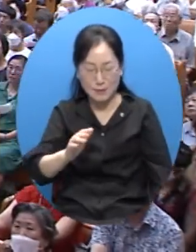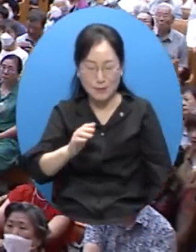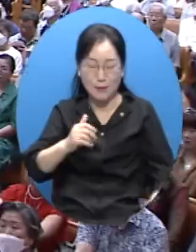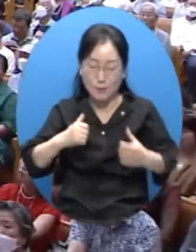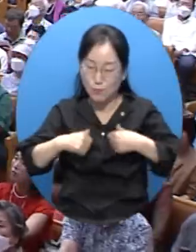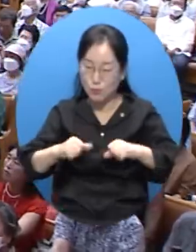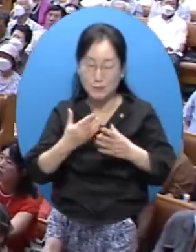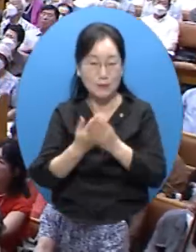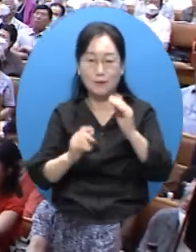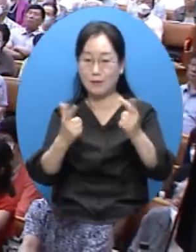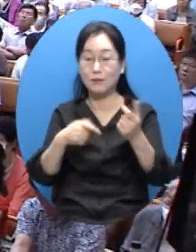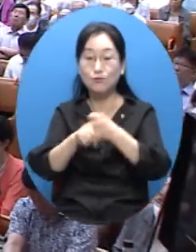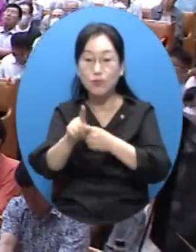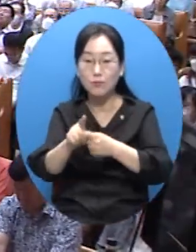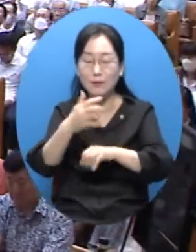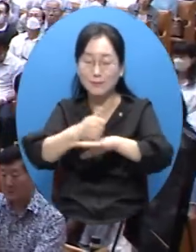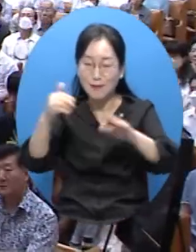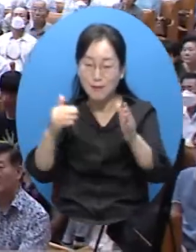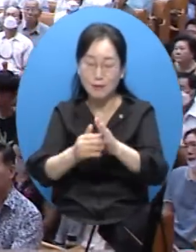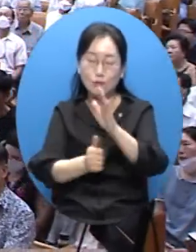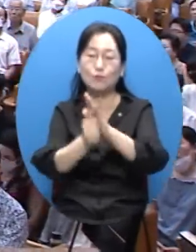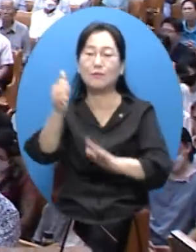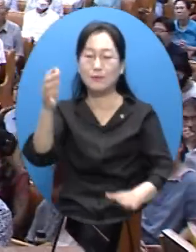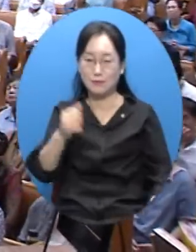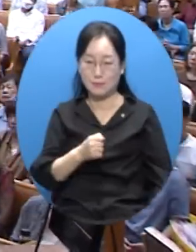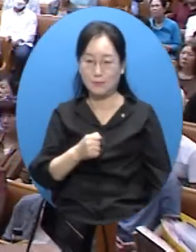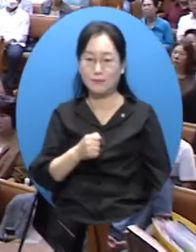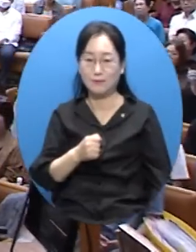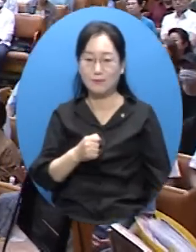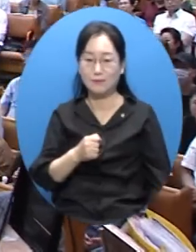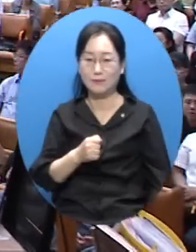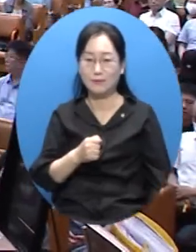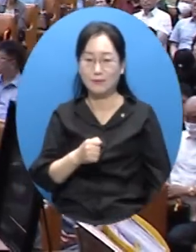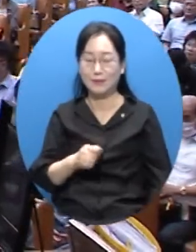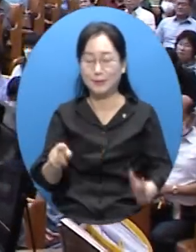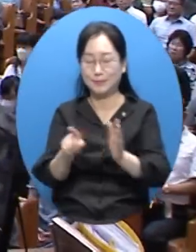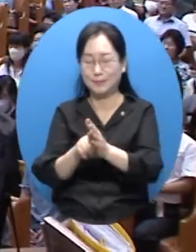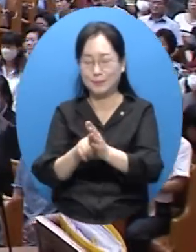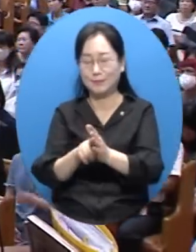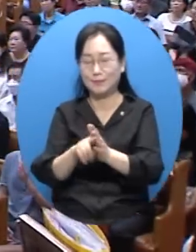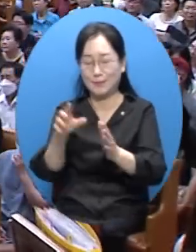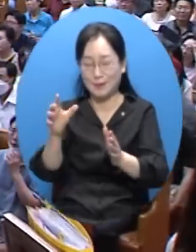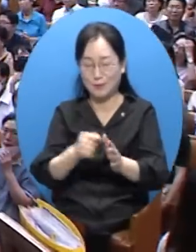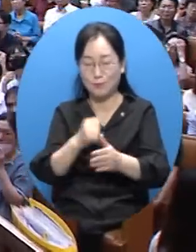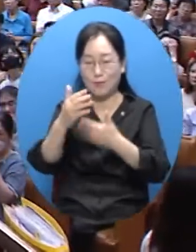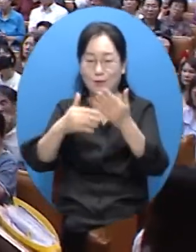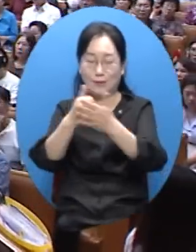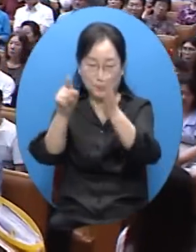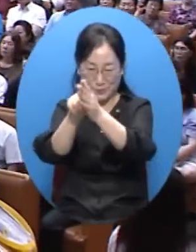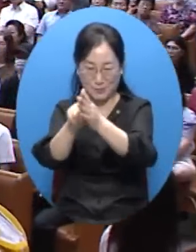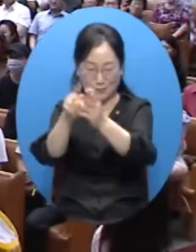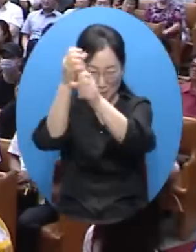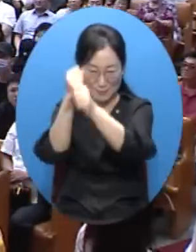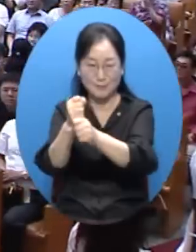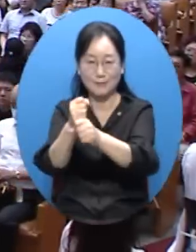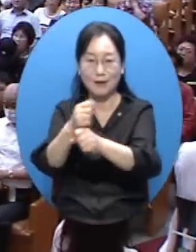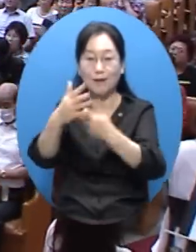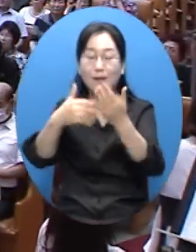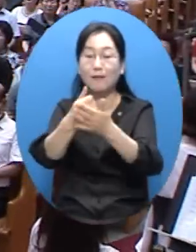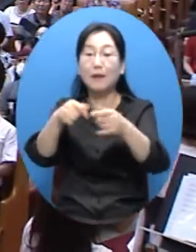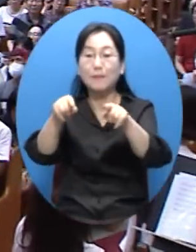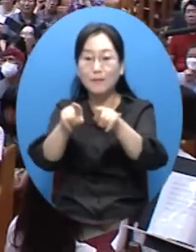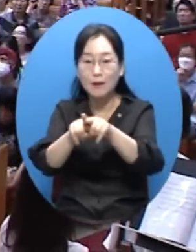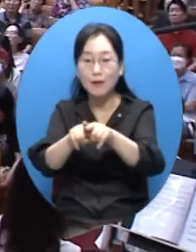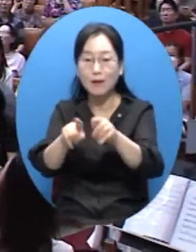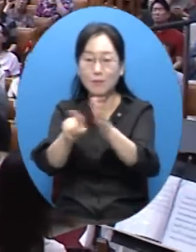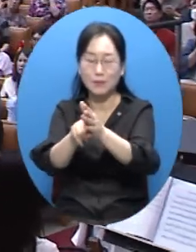좌절하지 않았던 것은 끝까지 소망을 가지고 믿음의 손을 펼쳤기 때문인 것입니다. 주님이 함께해서 그가